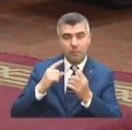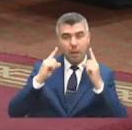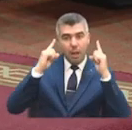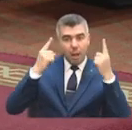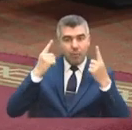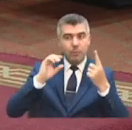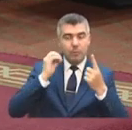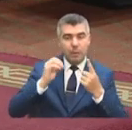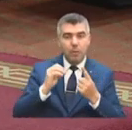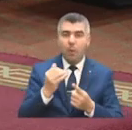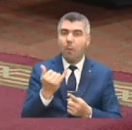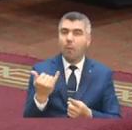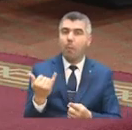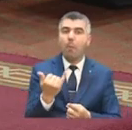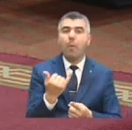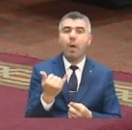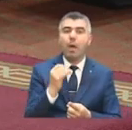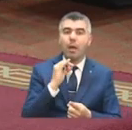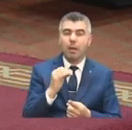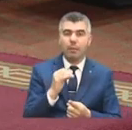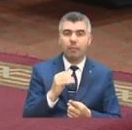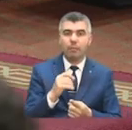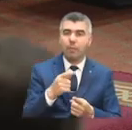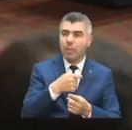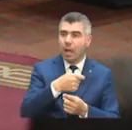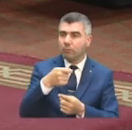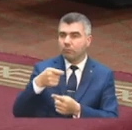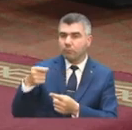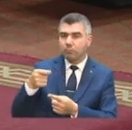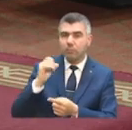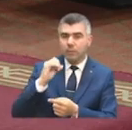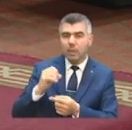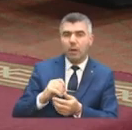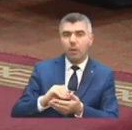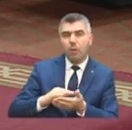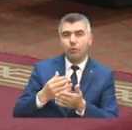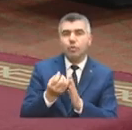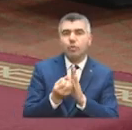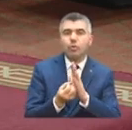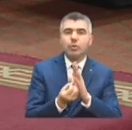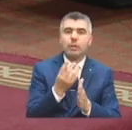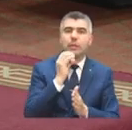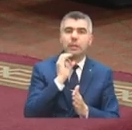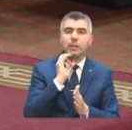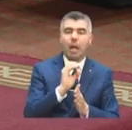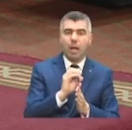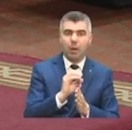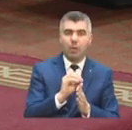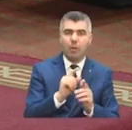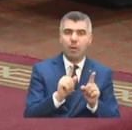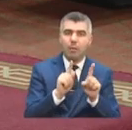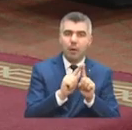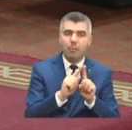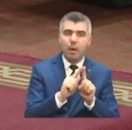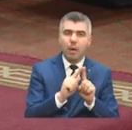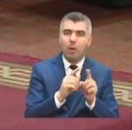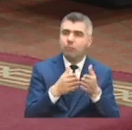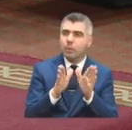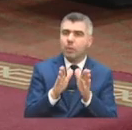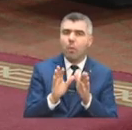بكمية كافية، وغادي توزع بواحد الطريقة اللي هي جديدة، واحد الطريقة ديال الشباك